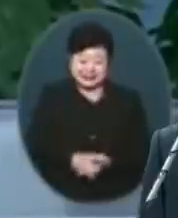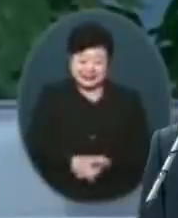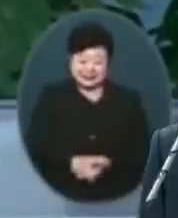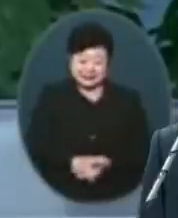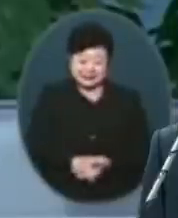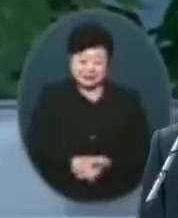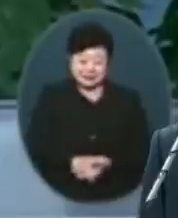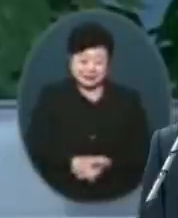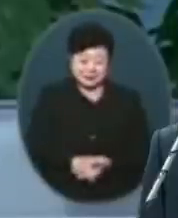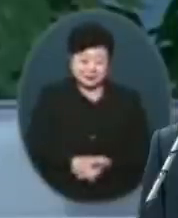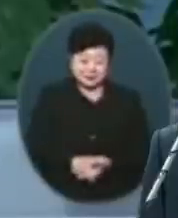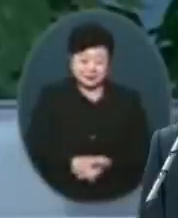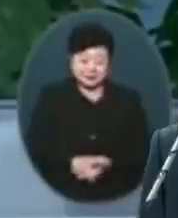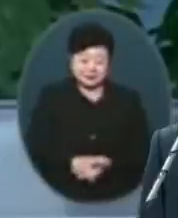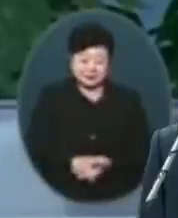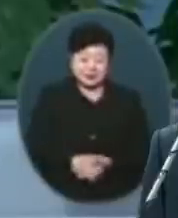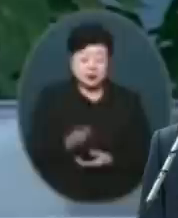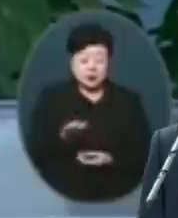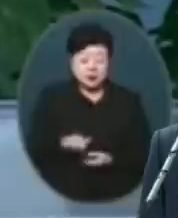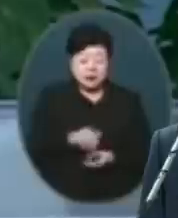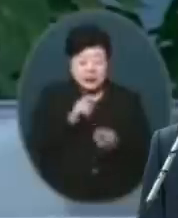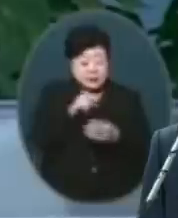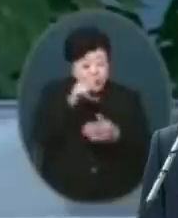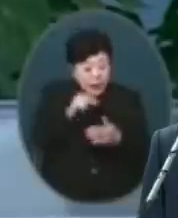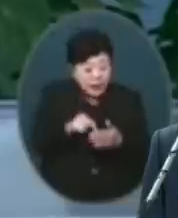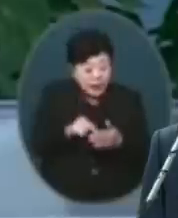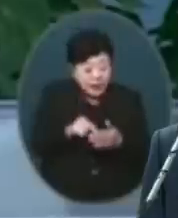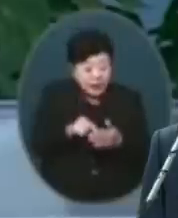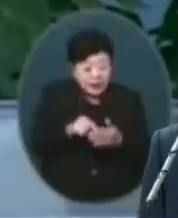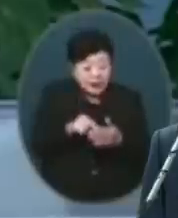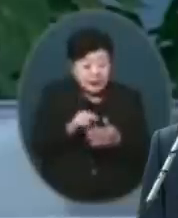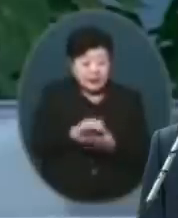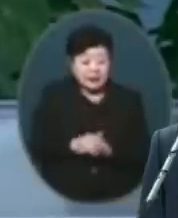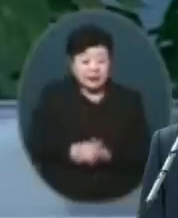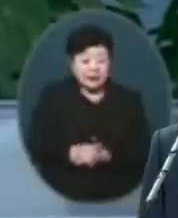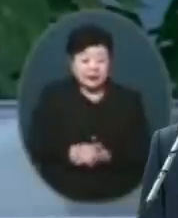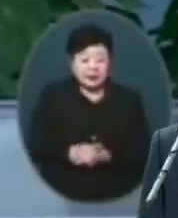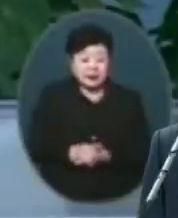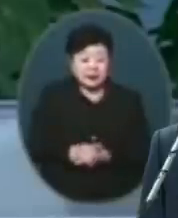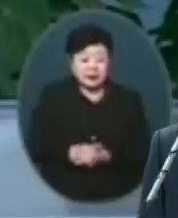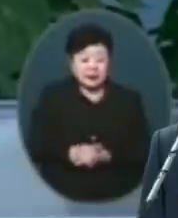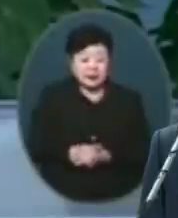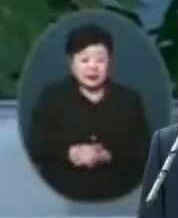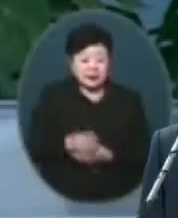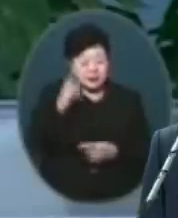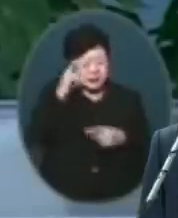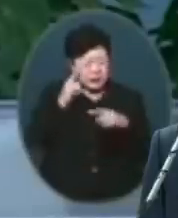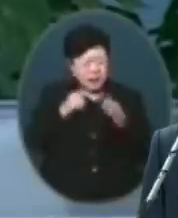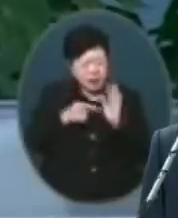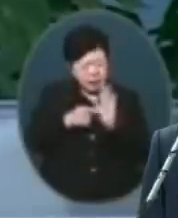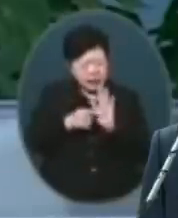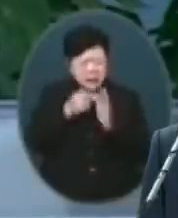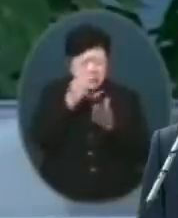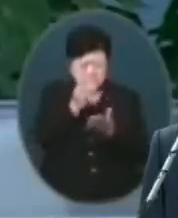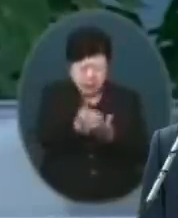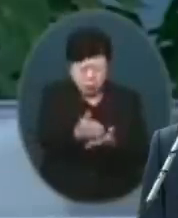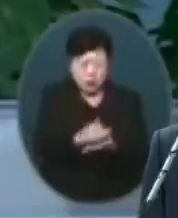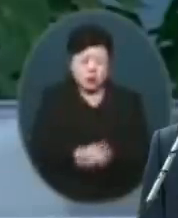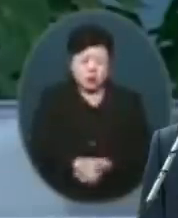그러므로 우리의 삶 속에 부정적인 생각을 하지 말아야